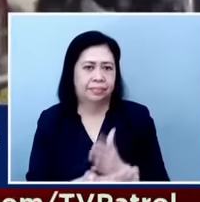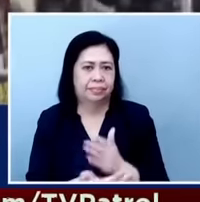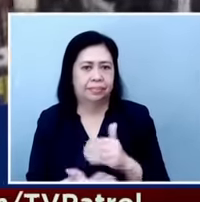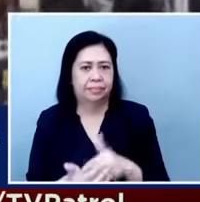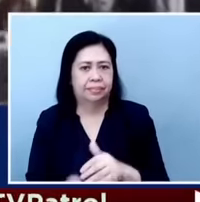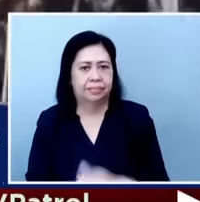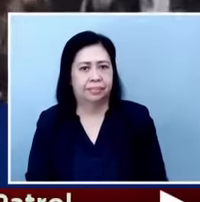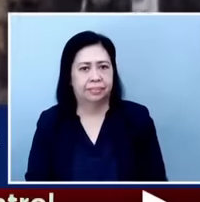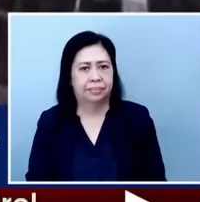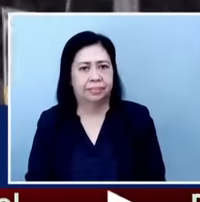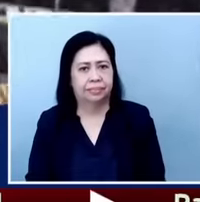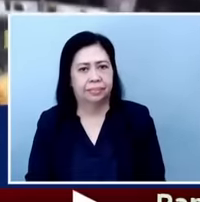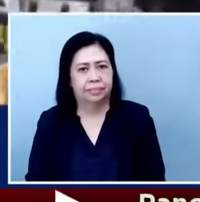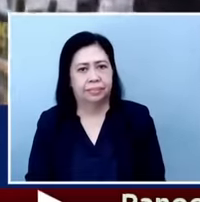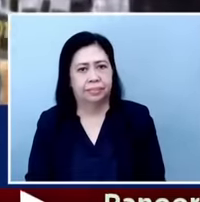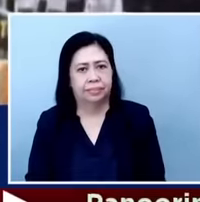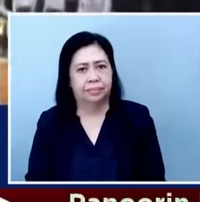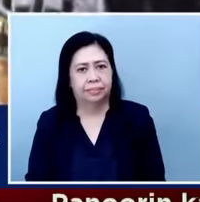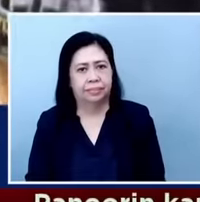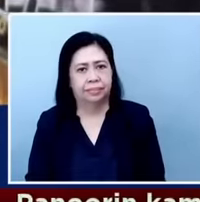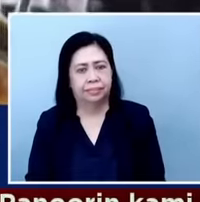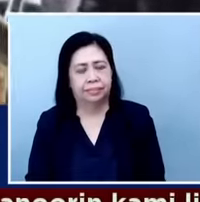maatras naman.